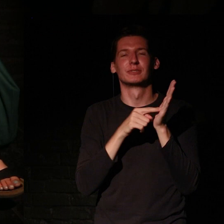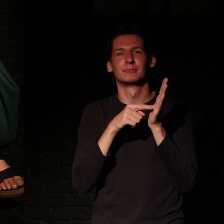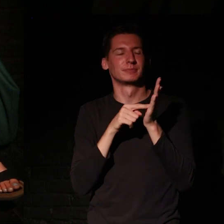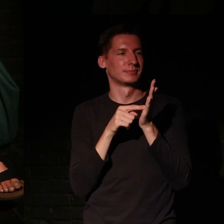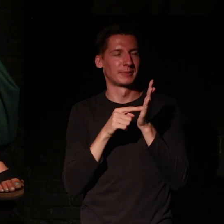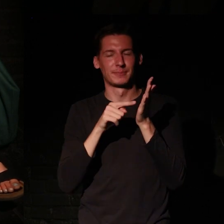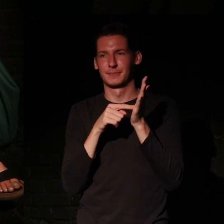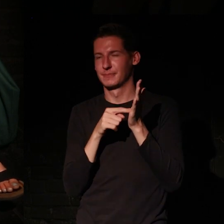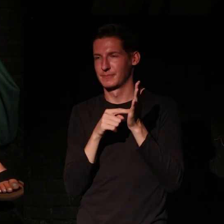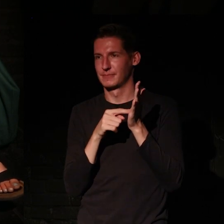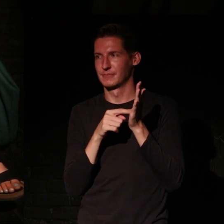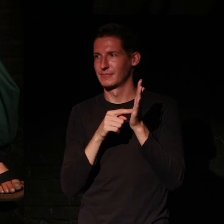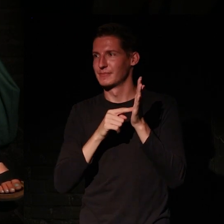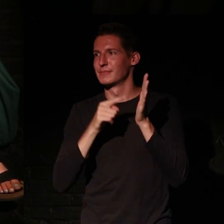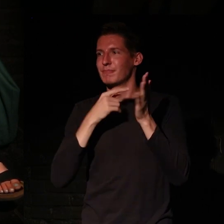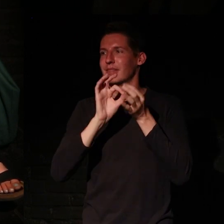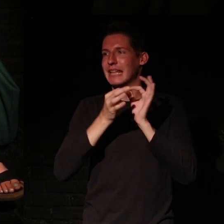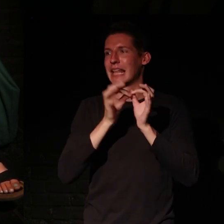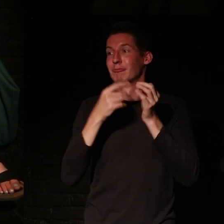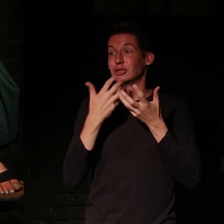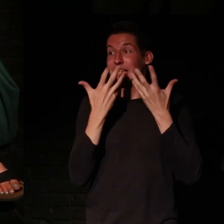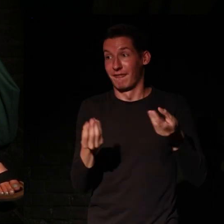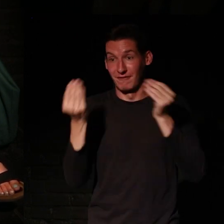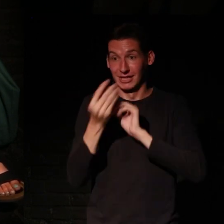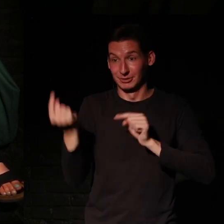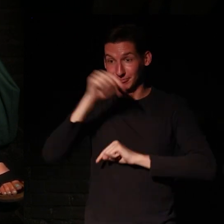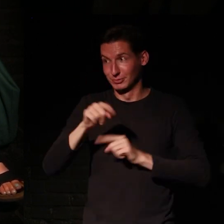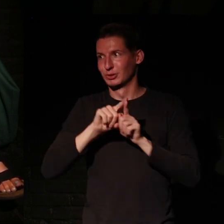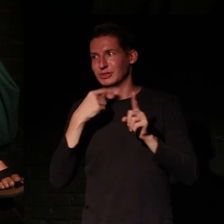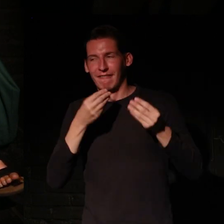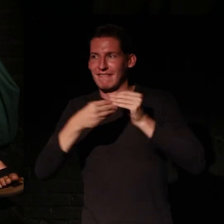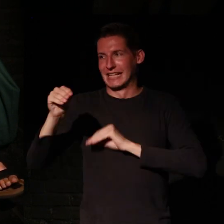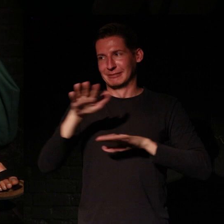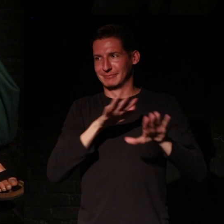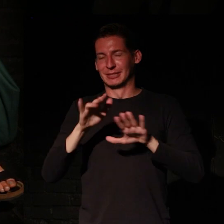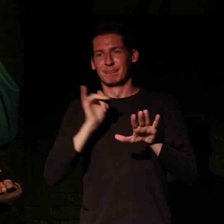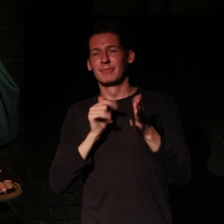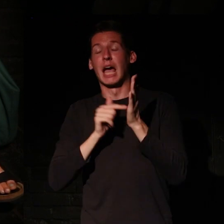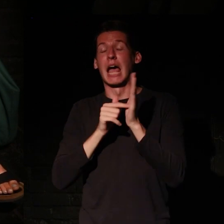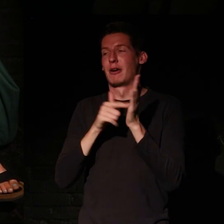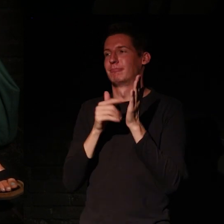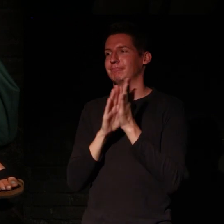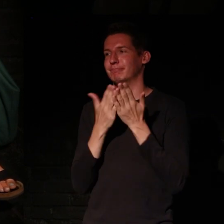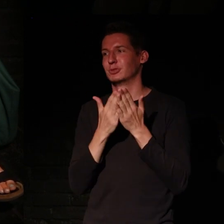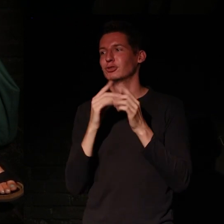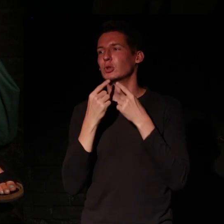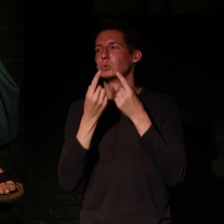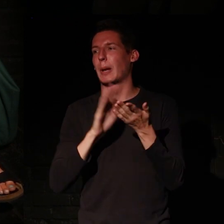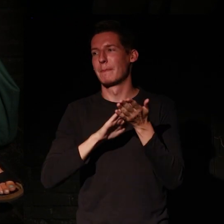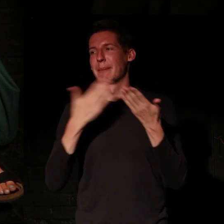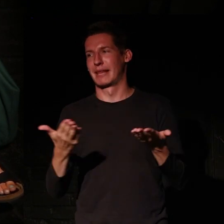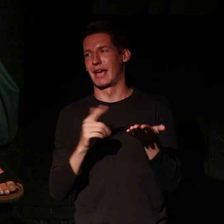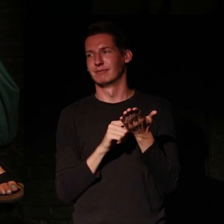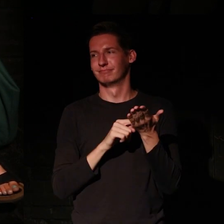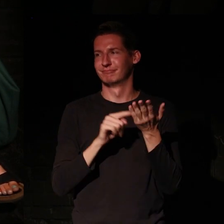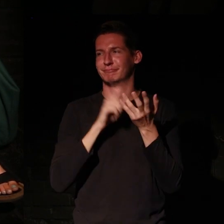pewnie napisać, że to spotkanie o książce, która jest bestsellerem wszechczasów. O książce, w której jest wiele